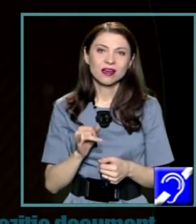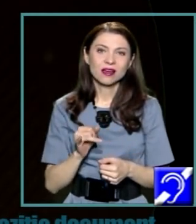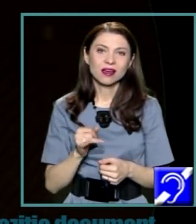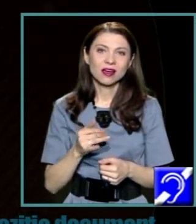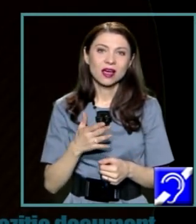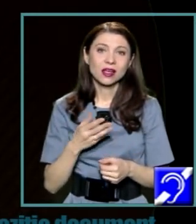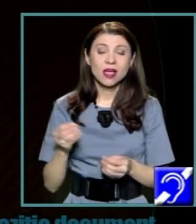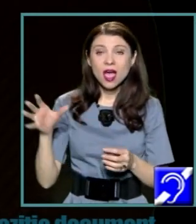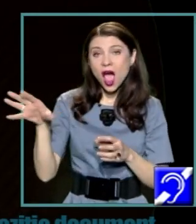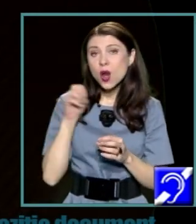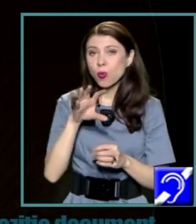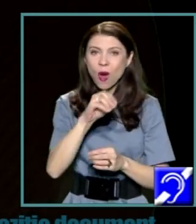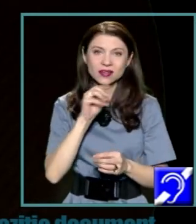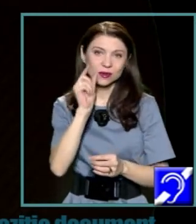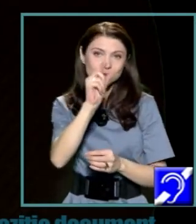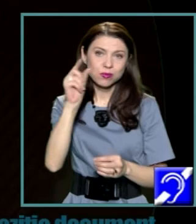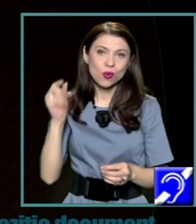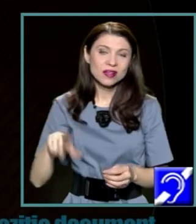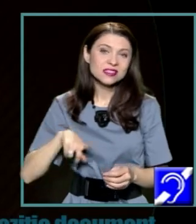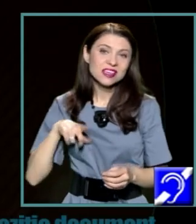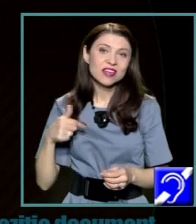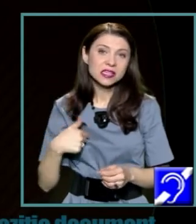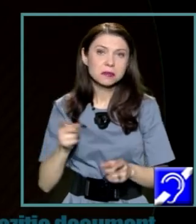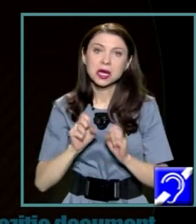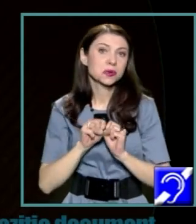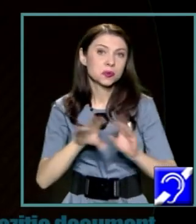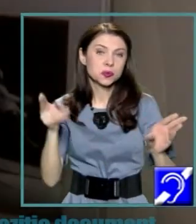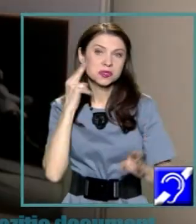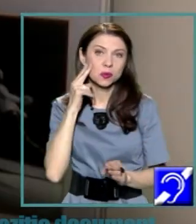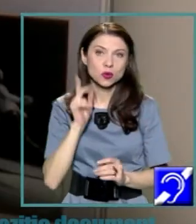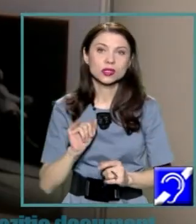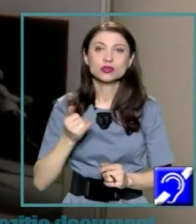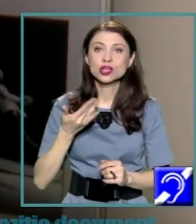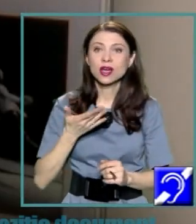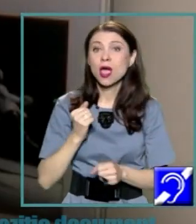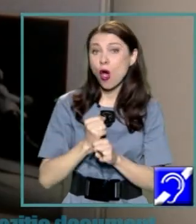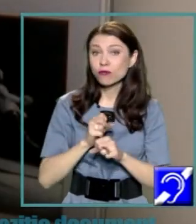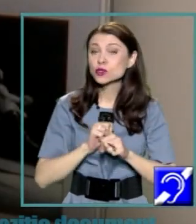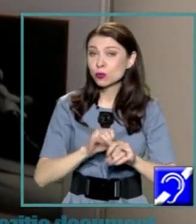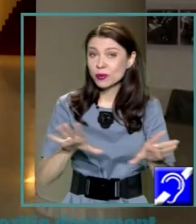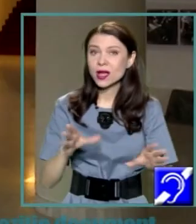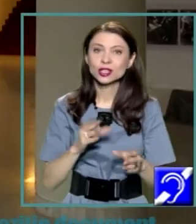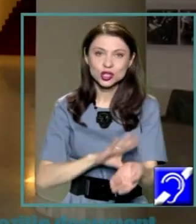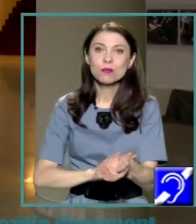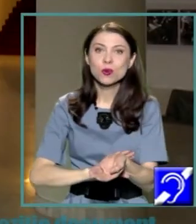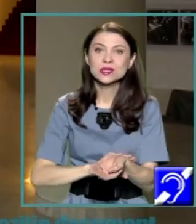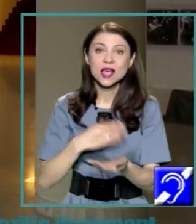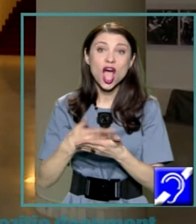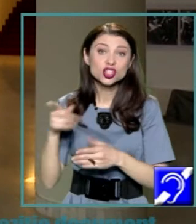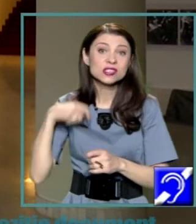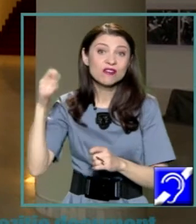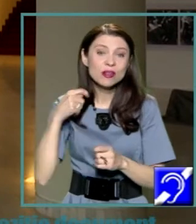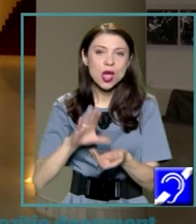a dat crâmpeie din lucruri care nu erau deloc de publicat și care au fost publicate și pulsează. Acest film pulsează